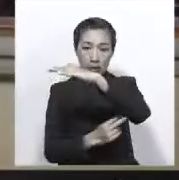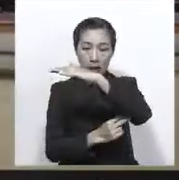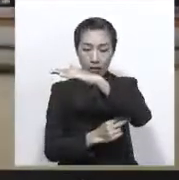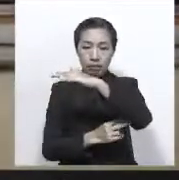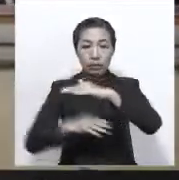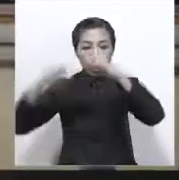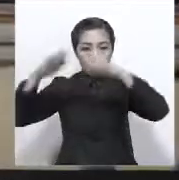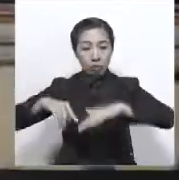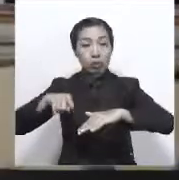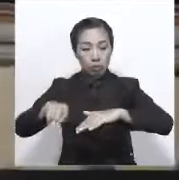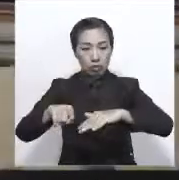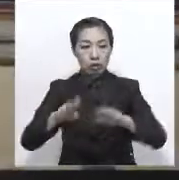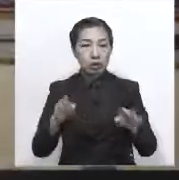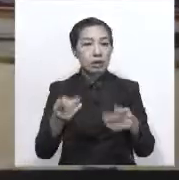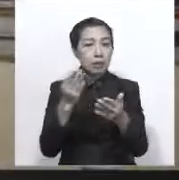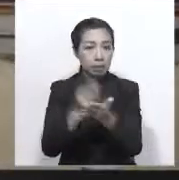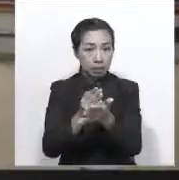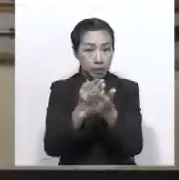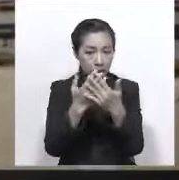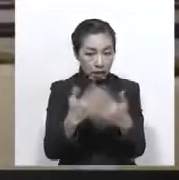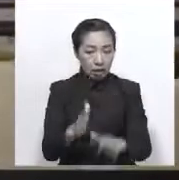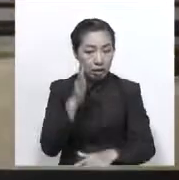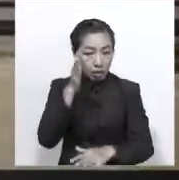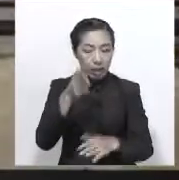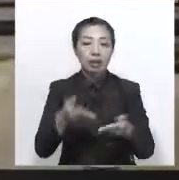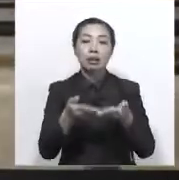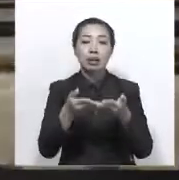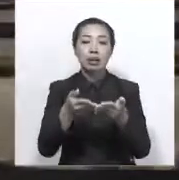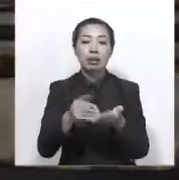ดให้บริการปกติโดยบริการฟรี